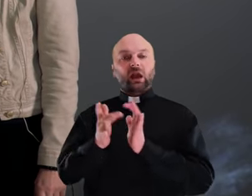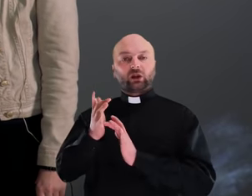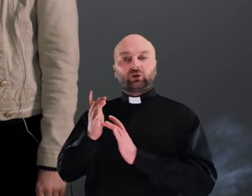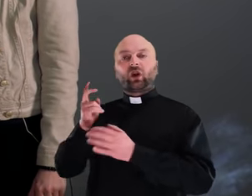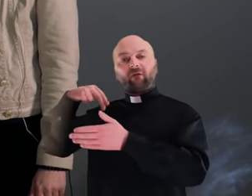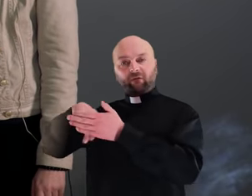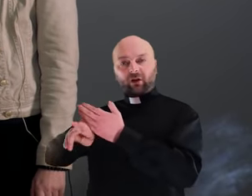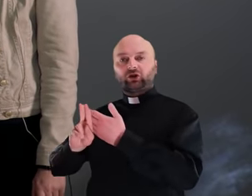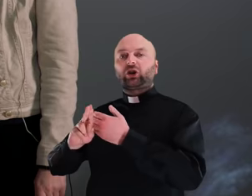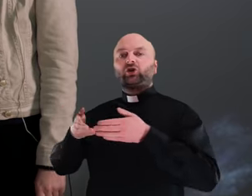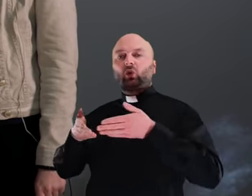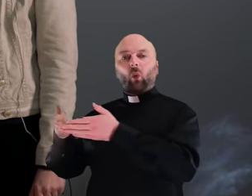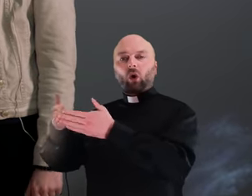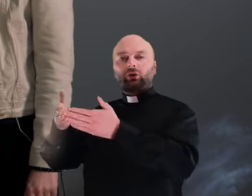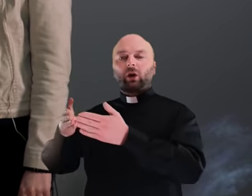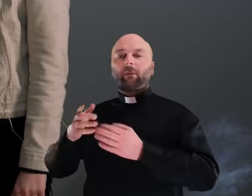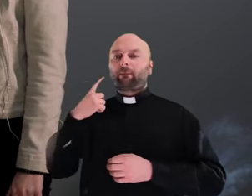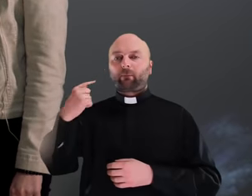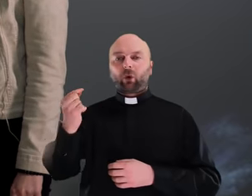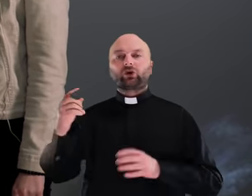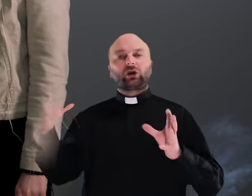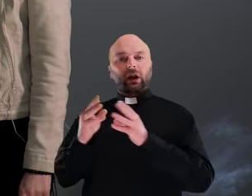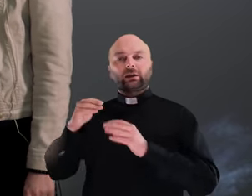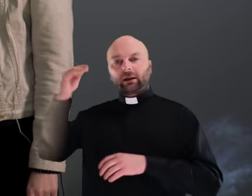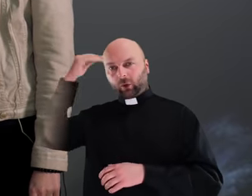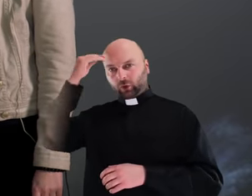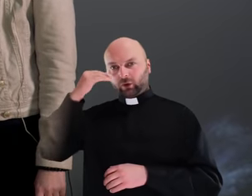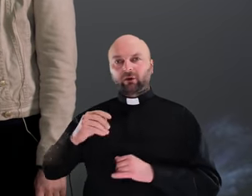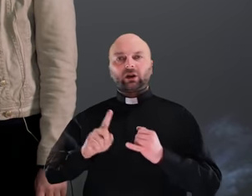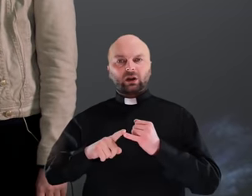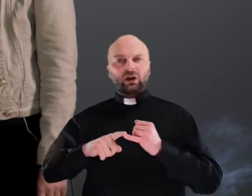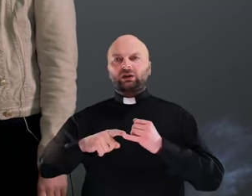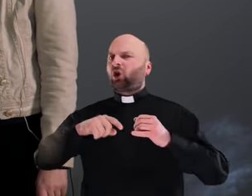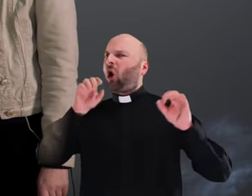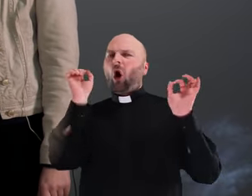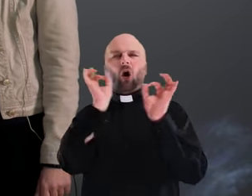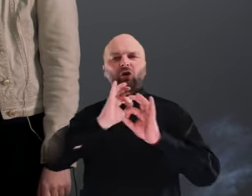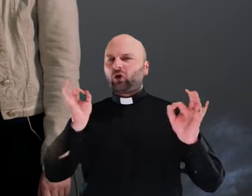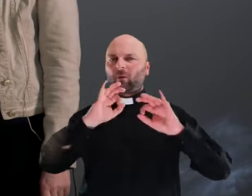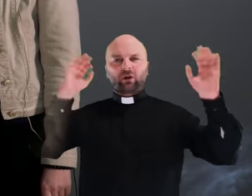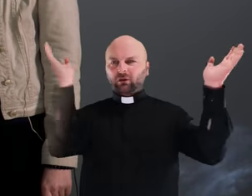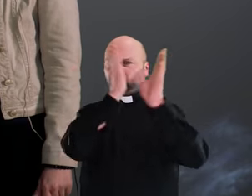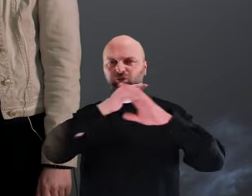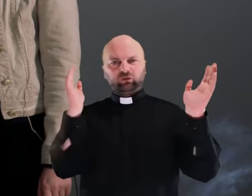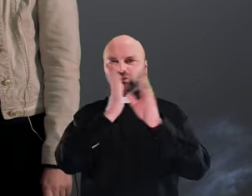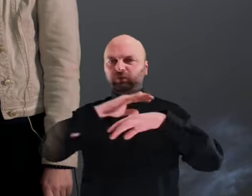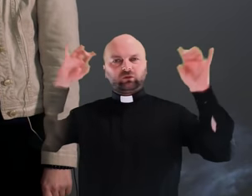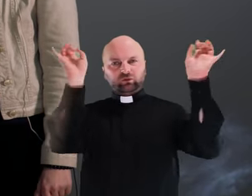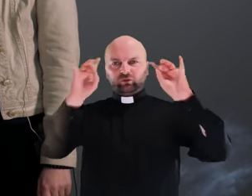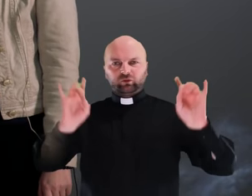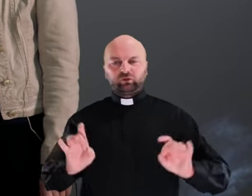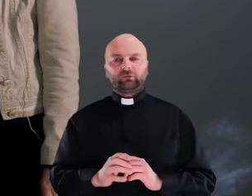A oto zerwała się wielka burza na jeziorze, tak, że fale zalewały